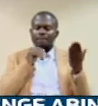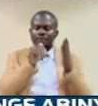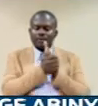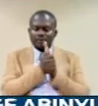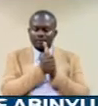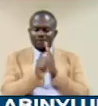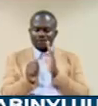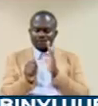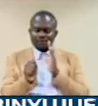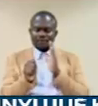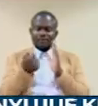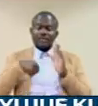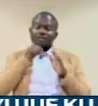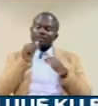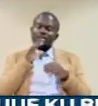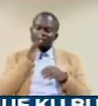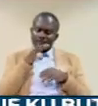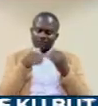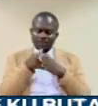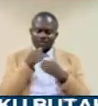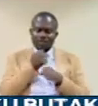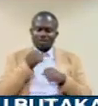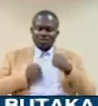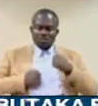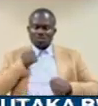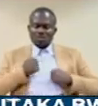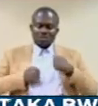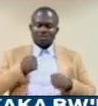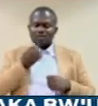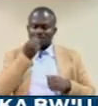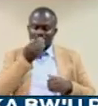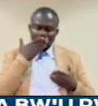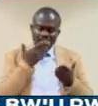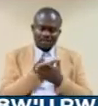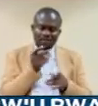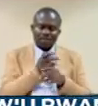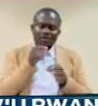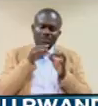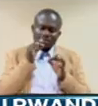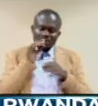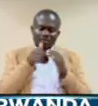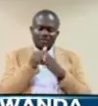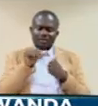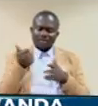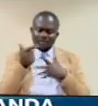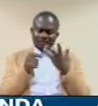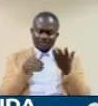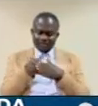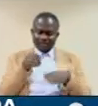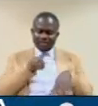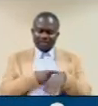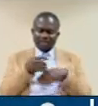utabizobereyemo. Rero wirindira yuko uzakora siporo, uzarya neza, uzita ku mboga n'imbuto n'ibindi, ari